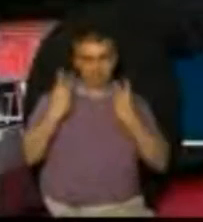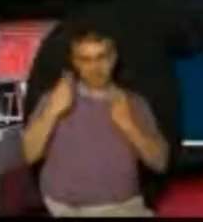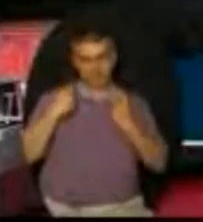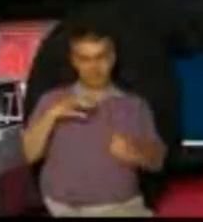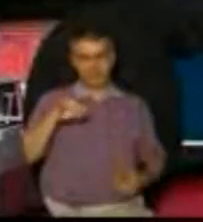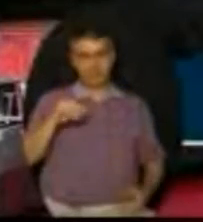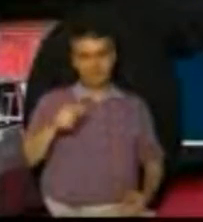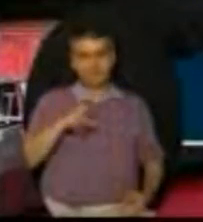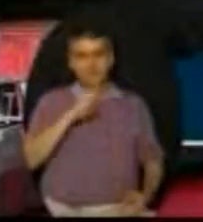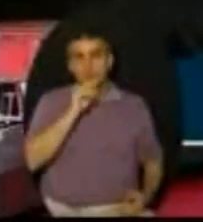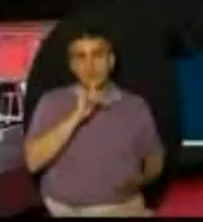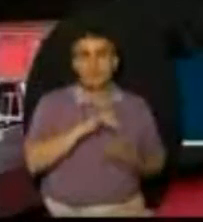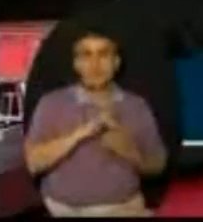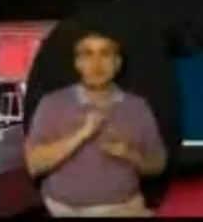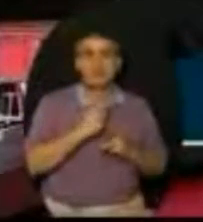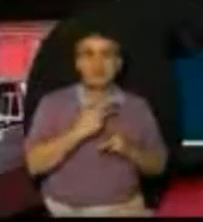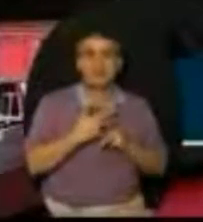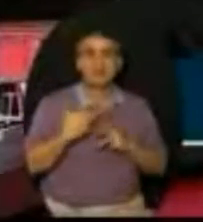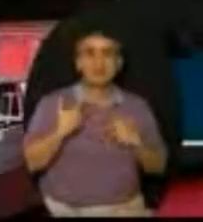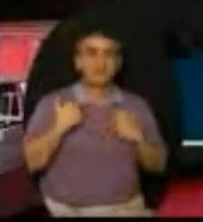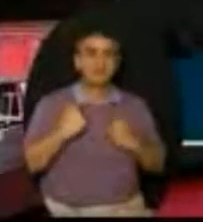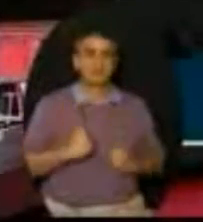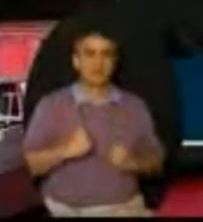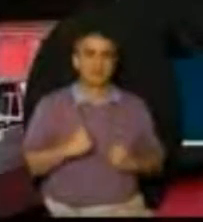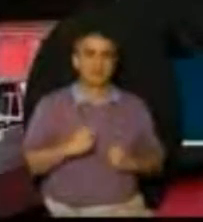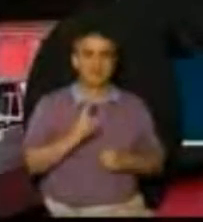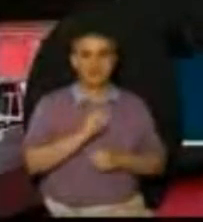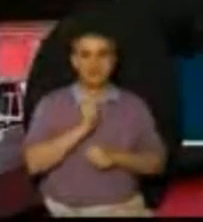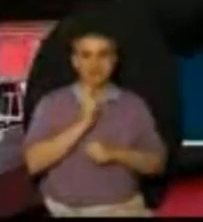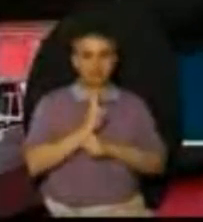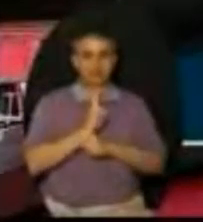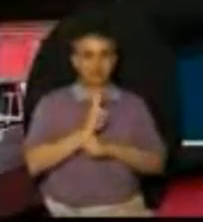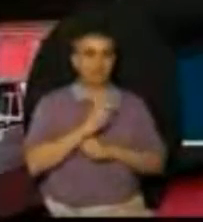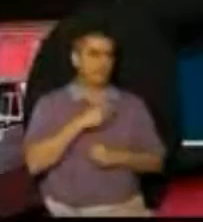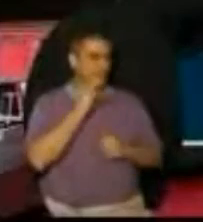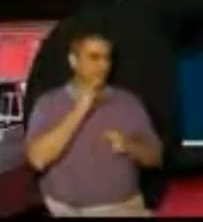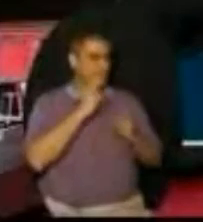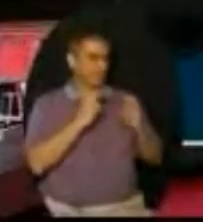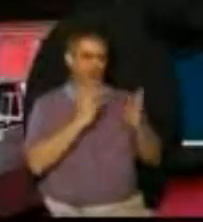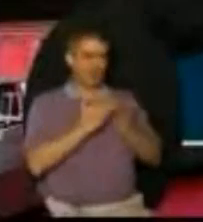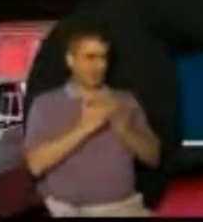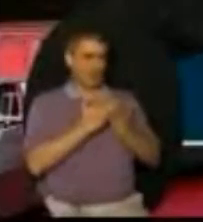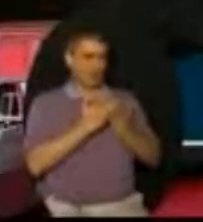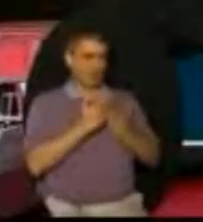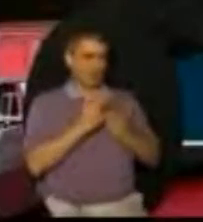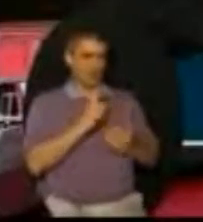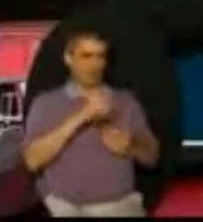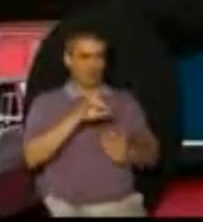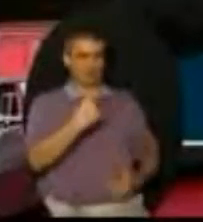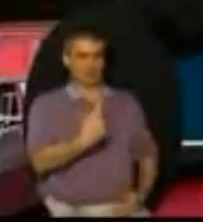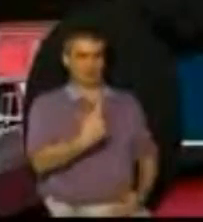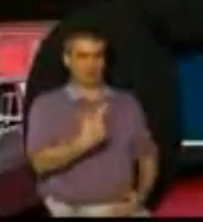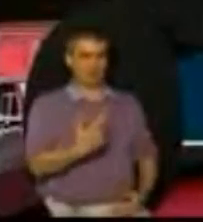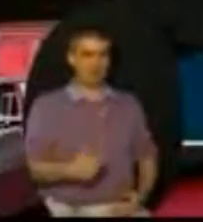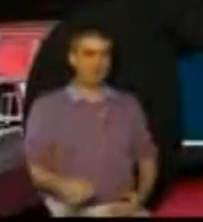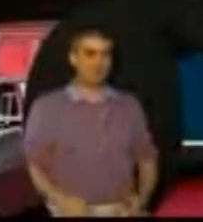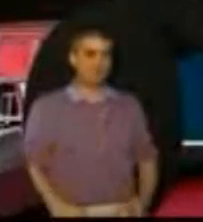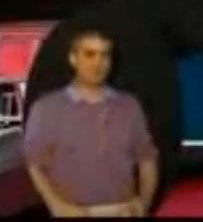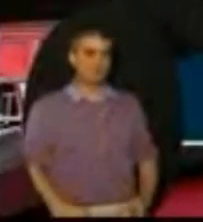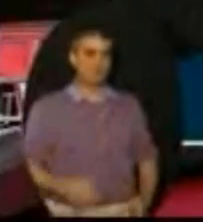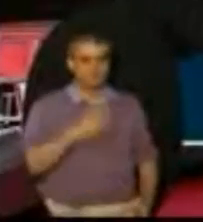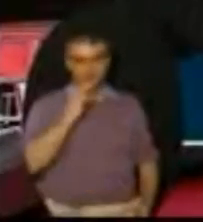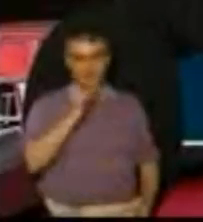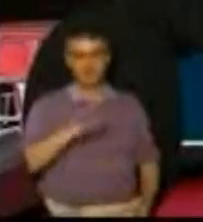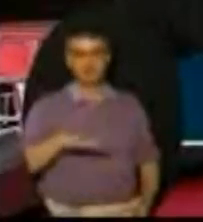בקזינו, מדובר במקומות הנקיים, הבטוחים והשמורים ביותר. מדברים על העיר אילת, לא על אולי הקזינו עצמו. אני מדבר על